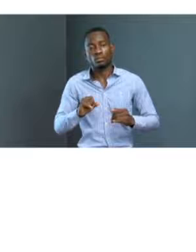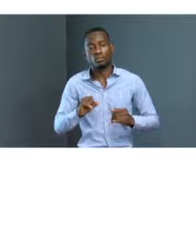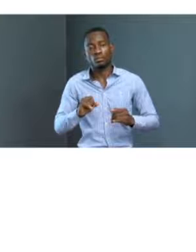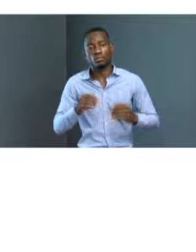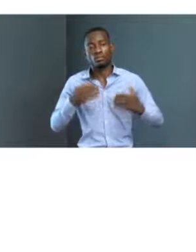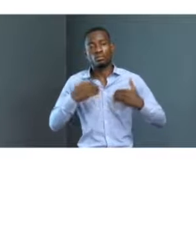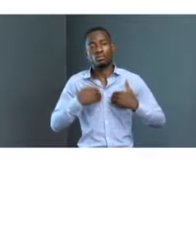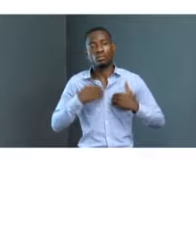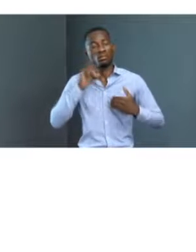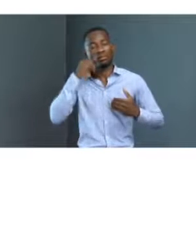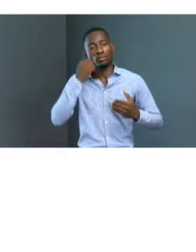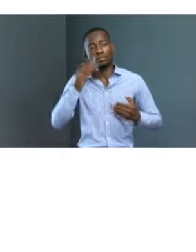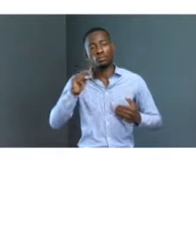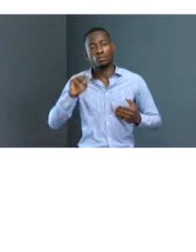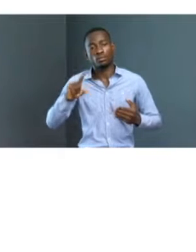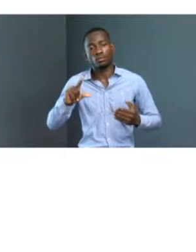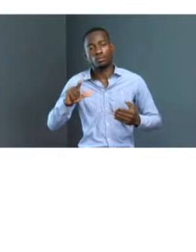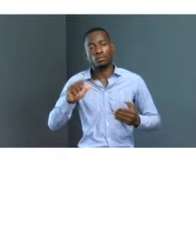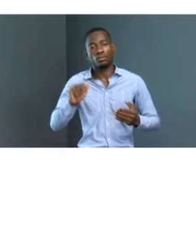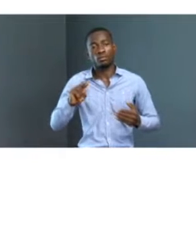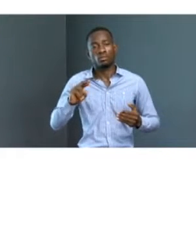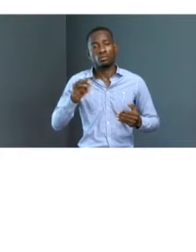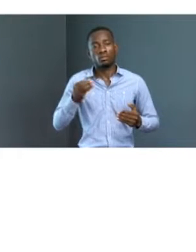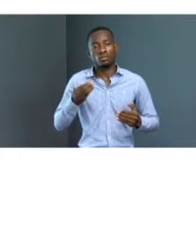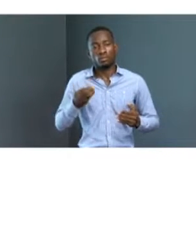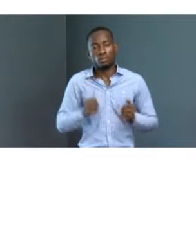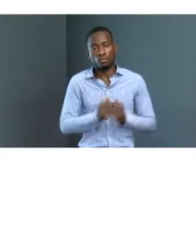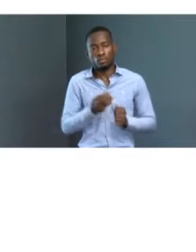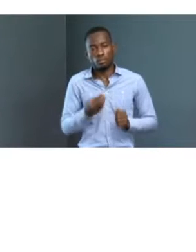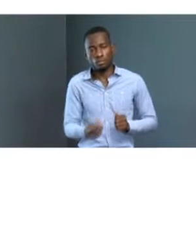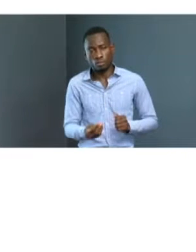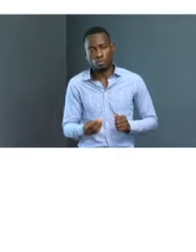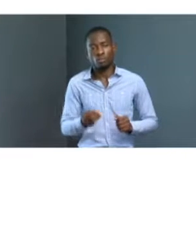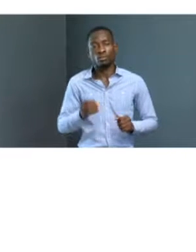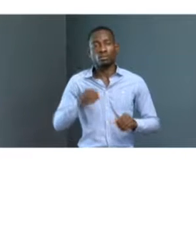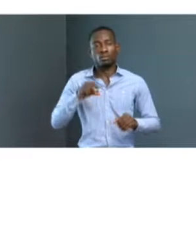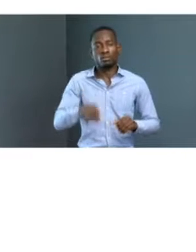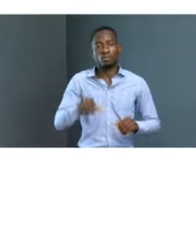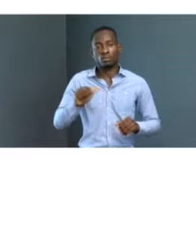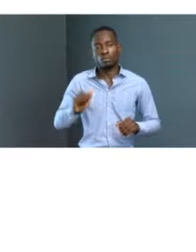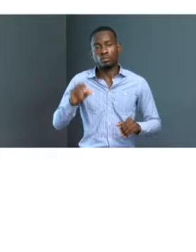donc une molécule d'ARN plus courte que la molécule d'ADN.